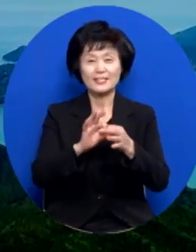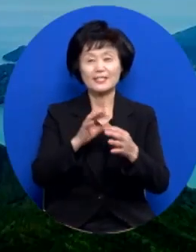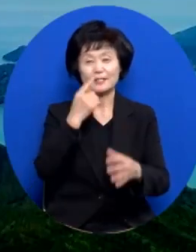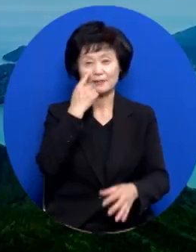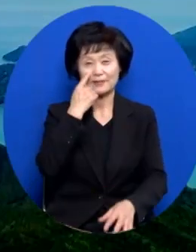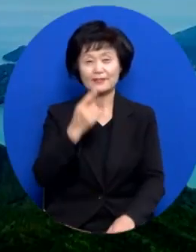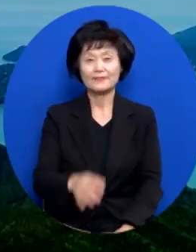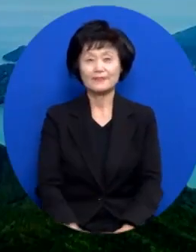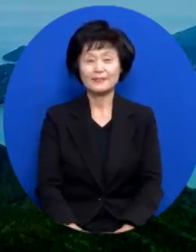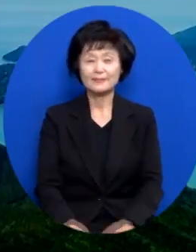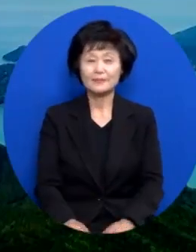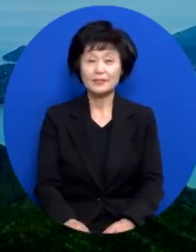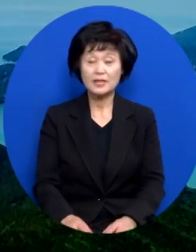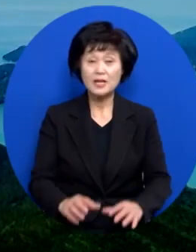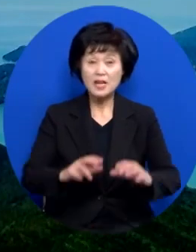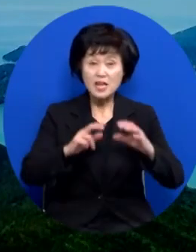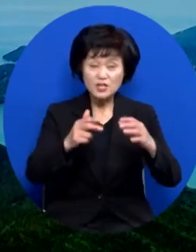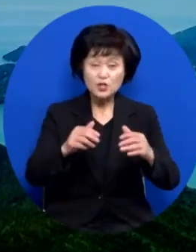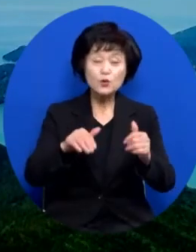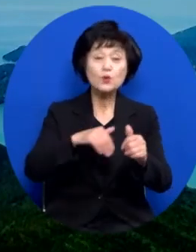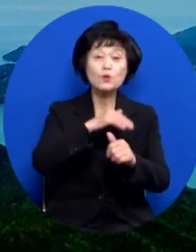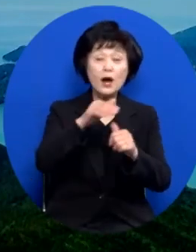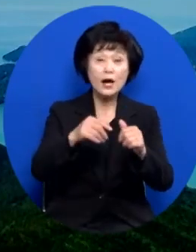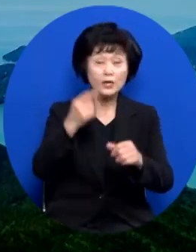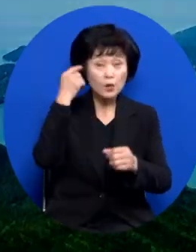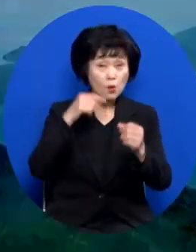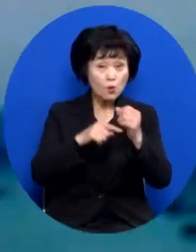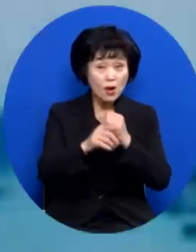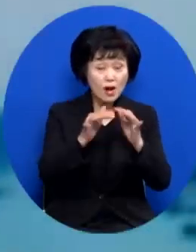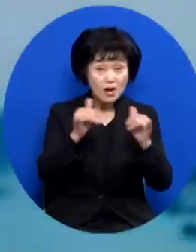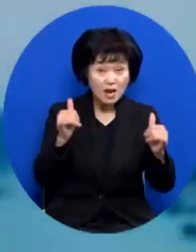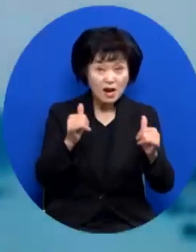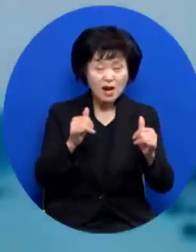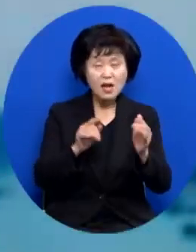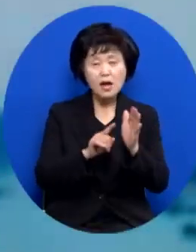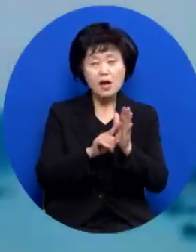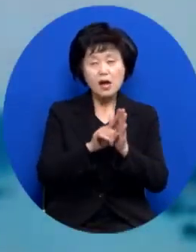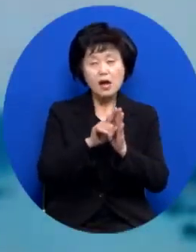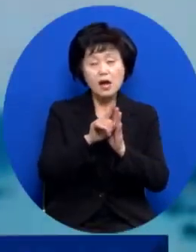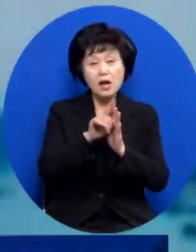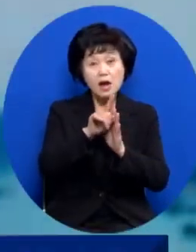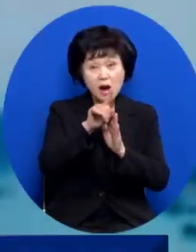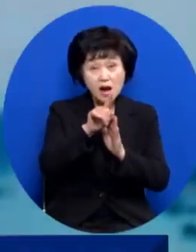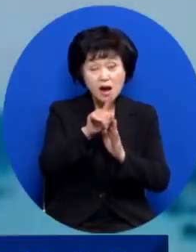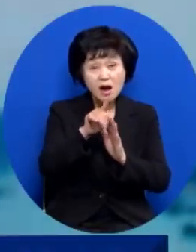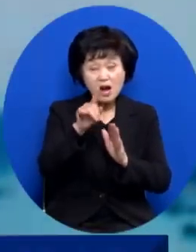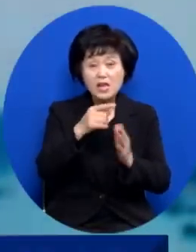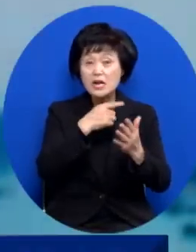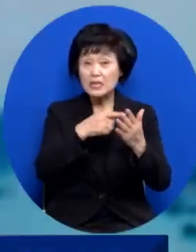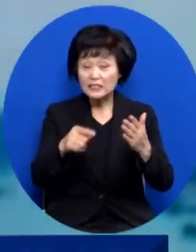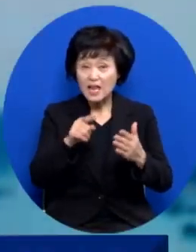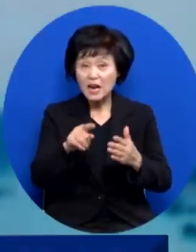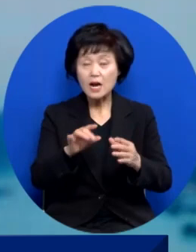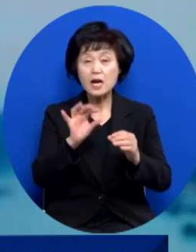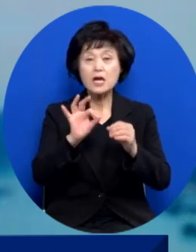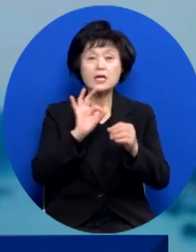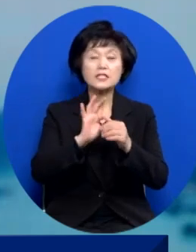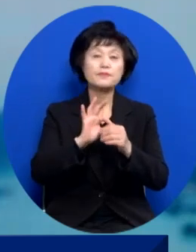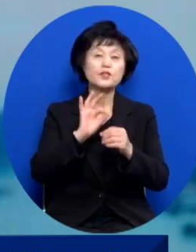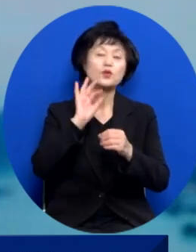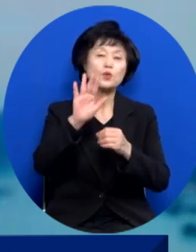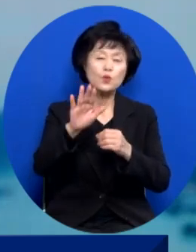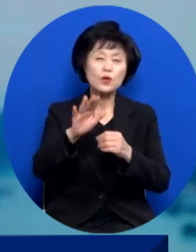광주 스튜디오입니다. 지구환경과학자들은 온난화로 발생하는 자연재해가 10년 후엔 지금의 두 배를 넘어설